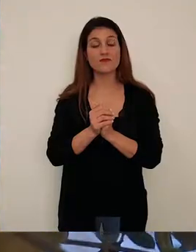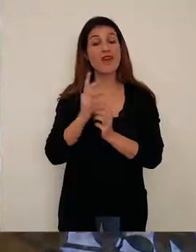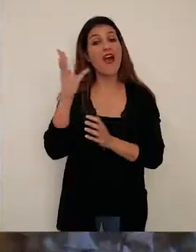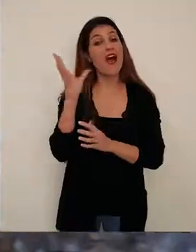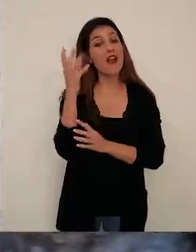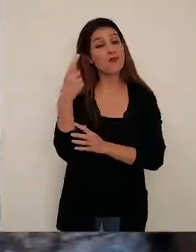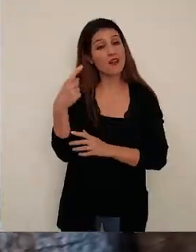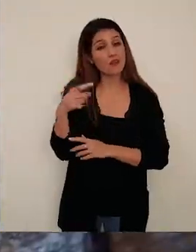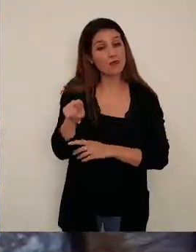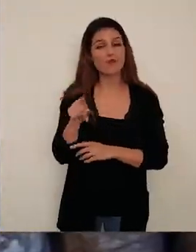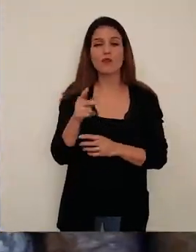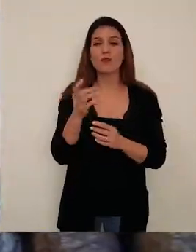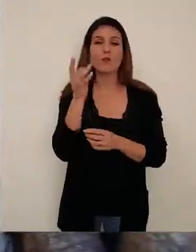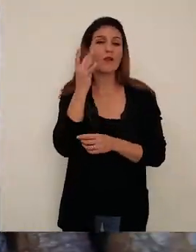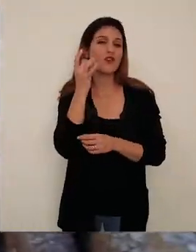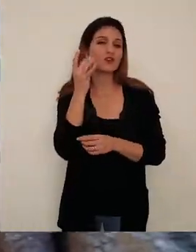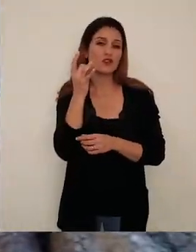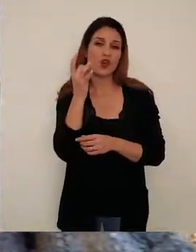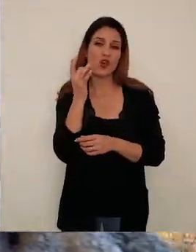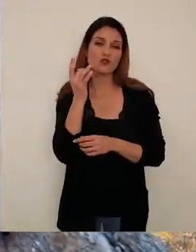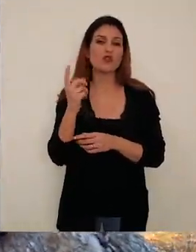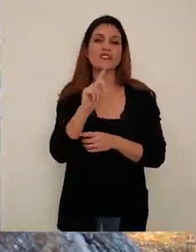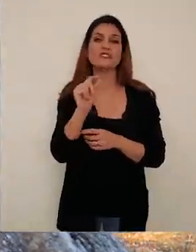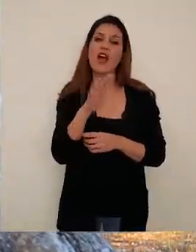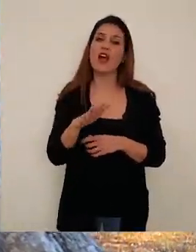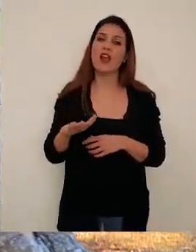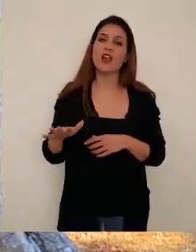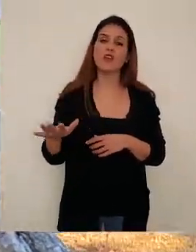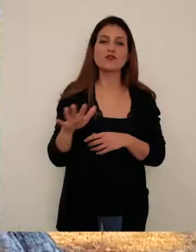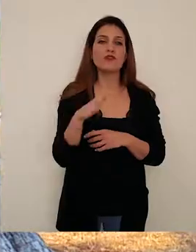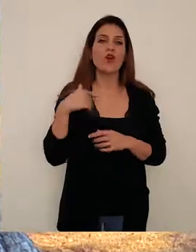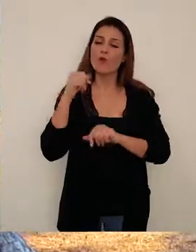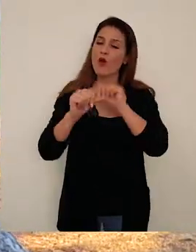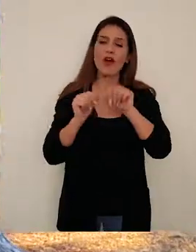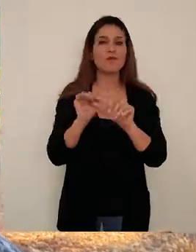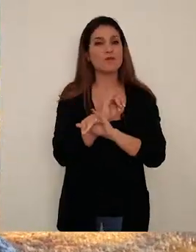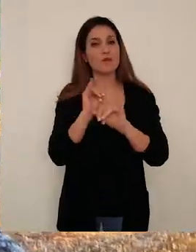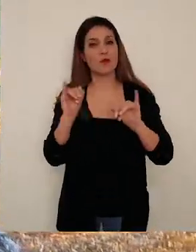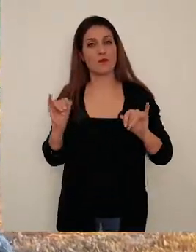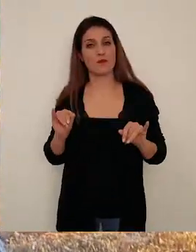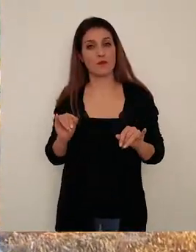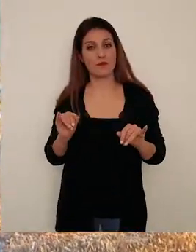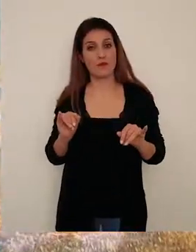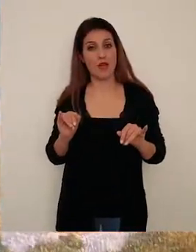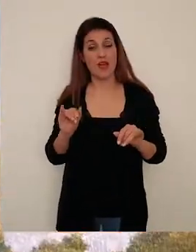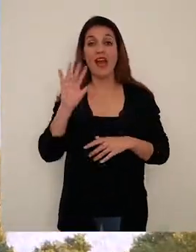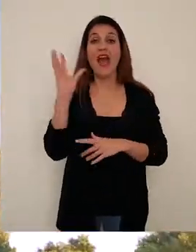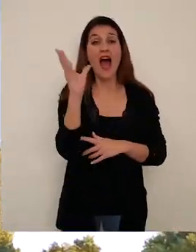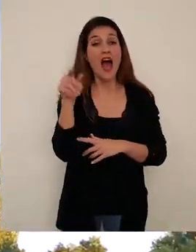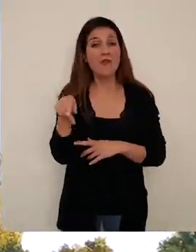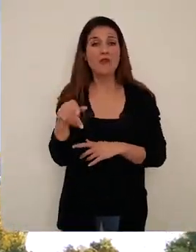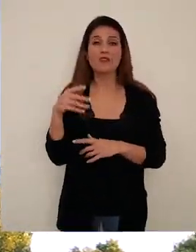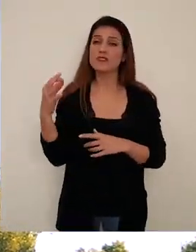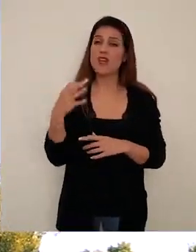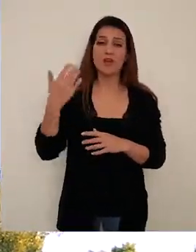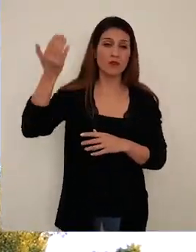Questi alberi sono quanto di più prezioso il Salento conserva ancora immutato nel tempo, non solo perché rappresentano da sempre un'importante